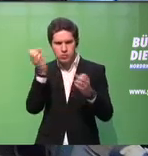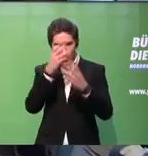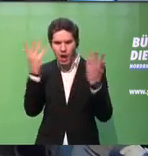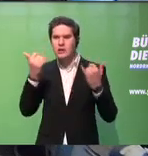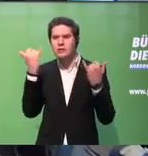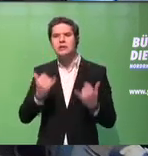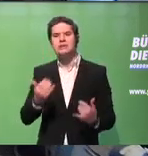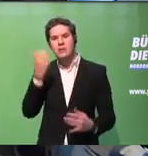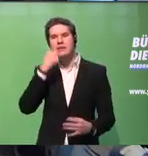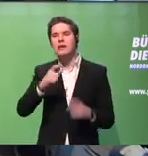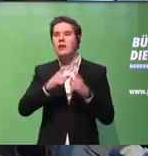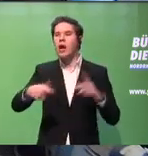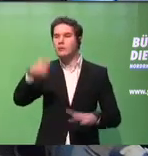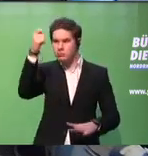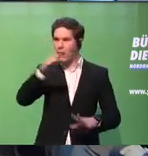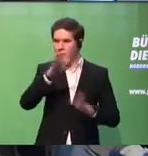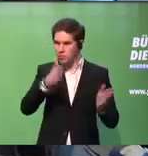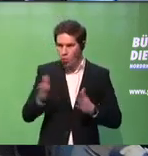Wahlverfahren so zustimmt.